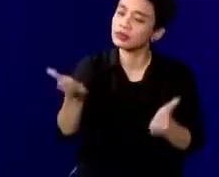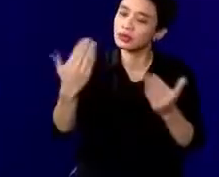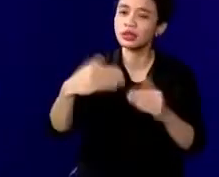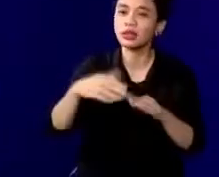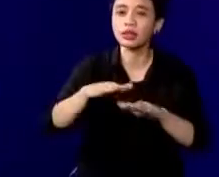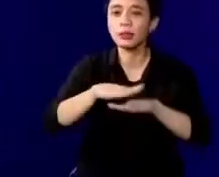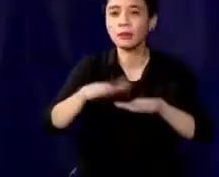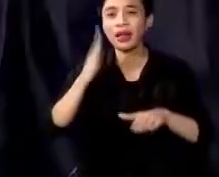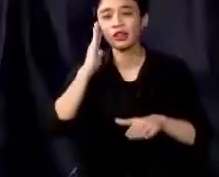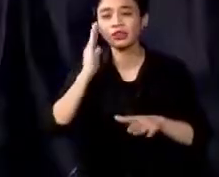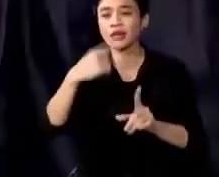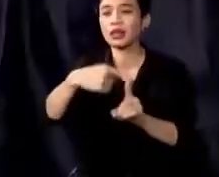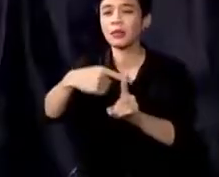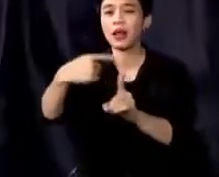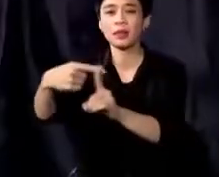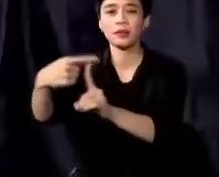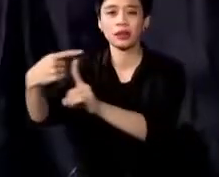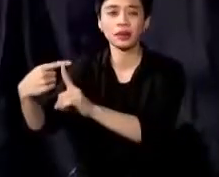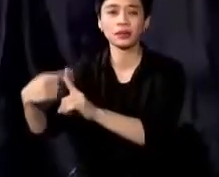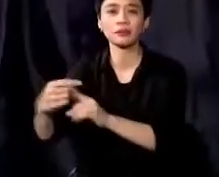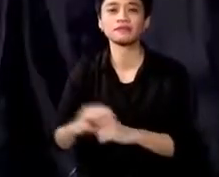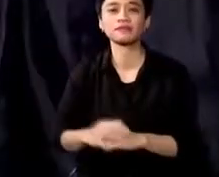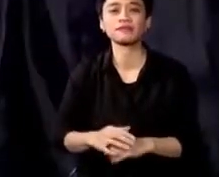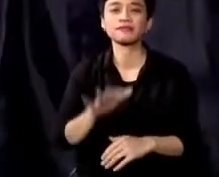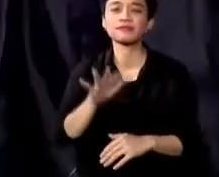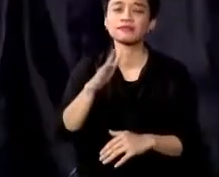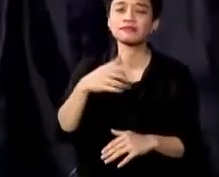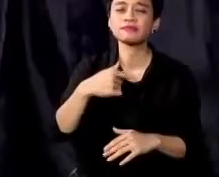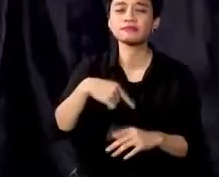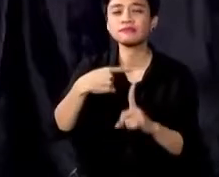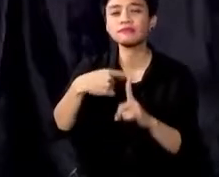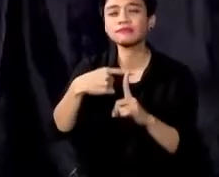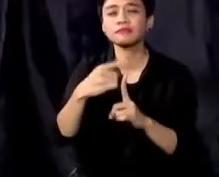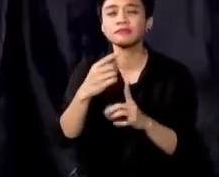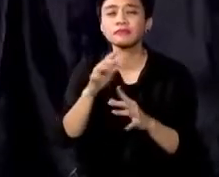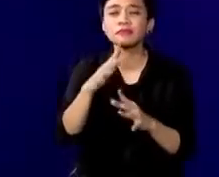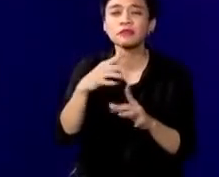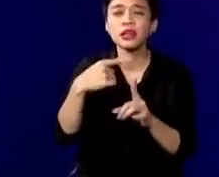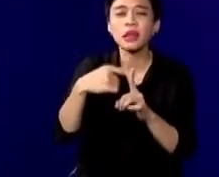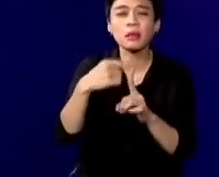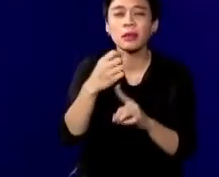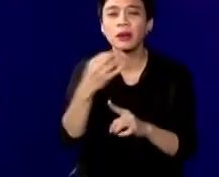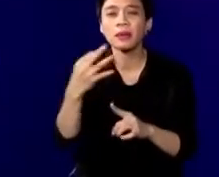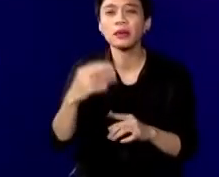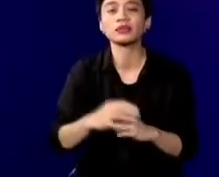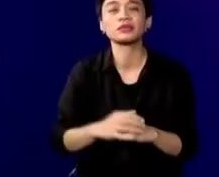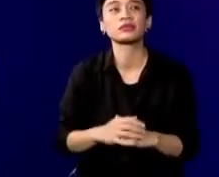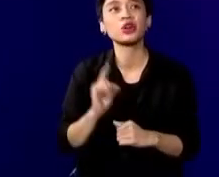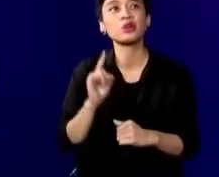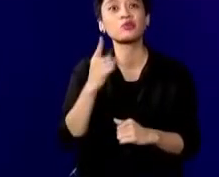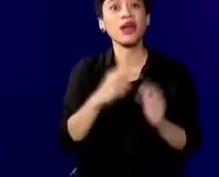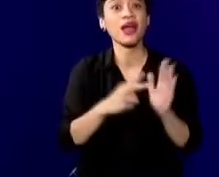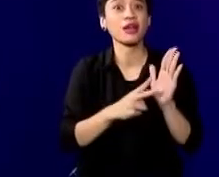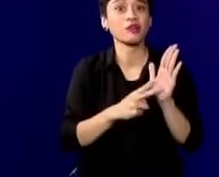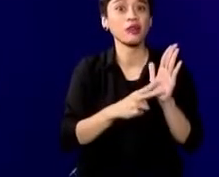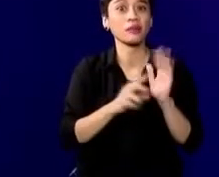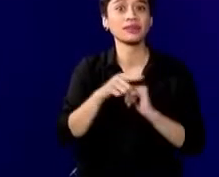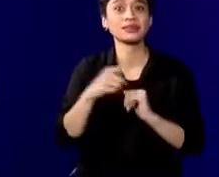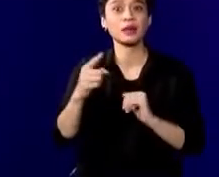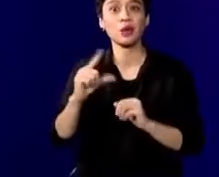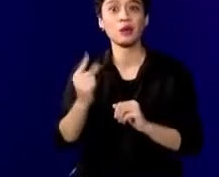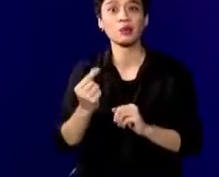eh penambahannya seberapa signifikan itu dokter kalau kita lihat dari November ke Desember